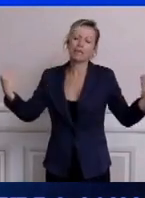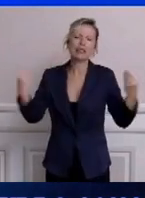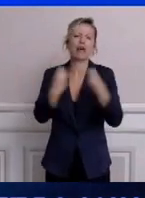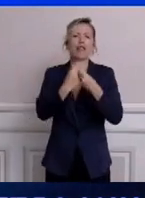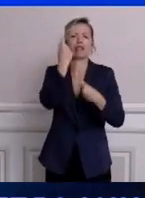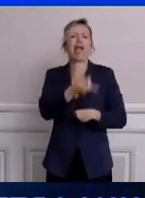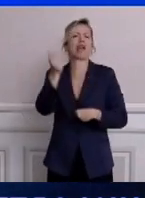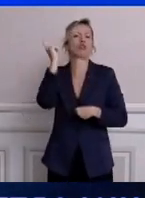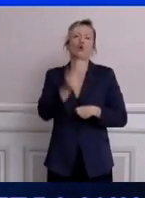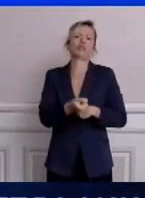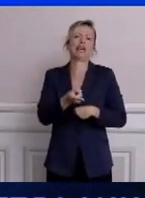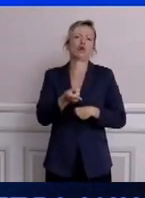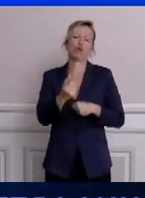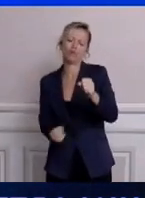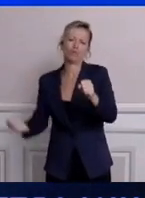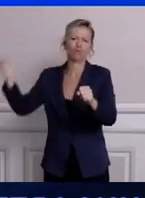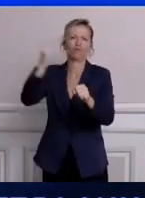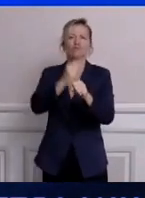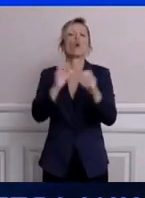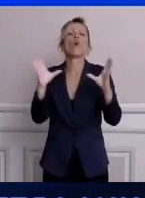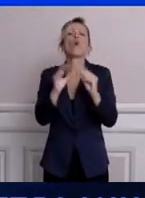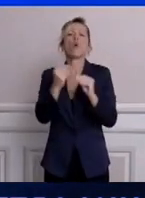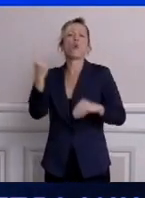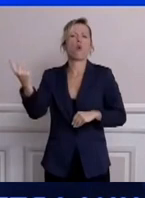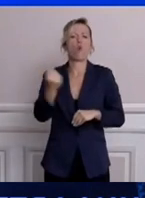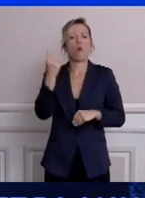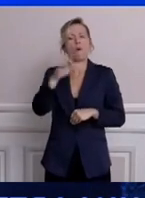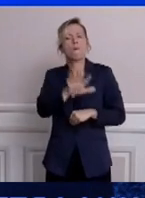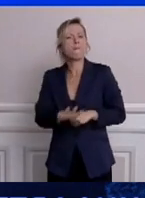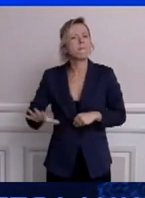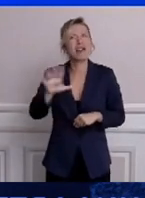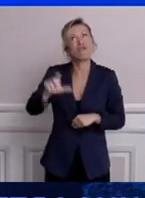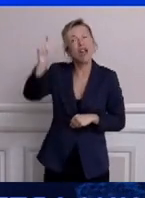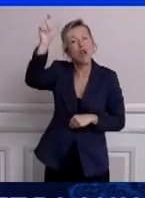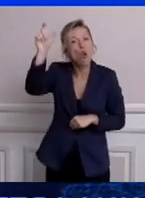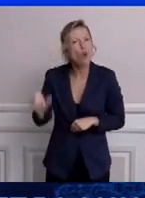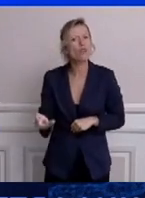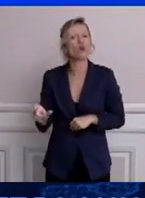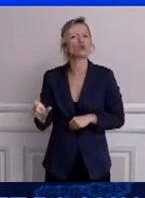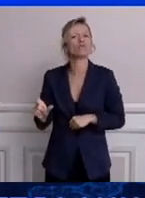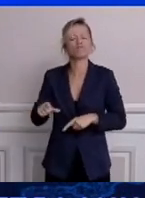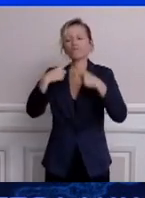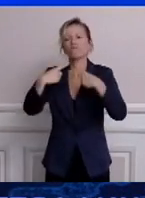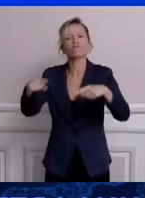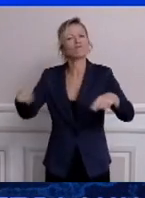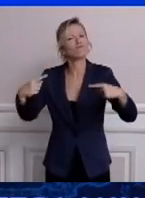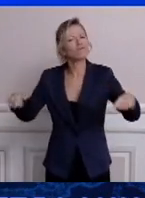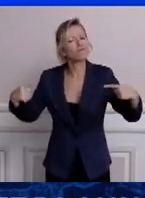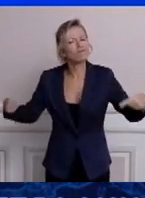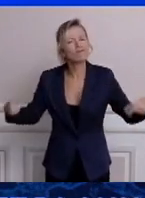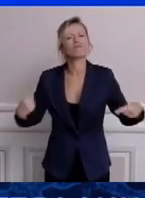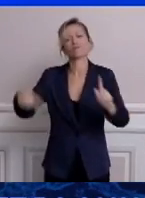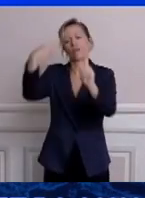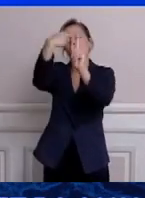στην κατάλληλη θέση». Πιστεύω ότι στο πρόσωπο του στρατηγού συναντώνται όλα τα χαρακτηριστικά